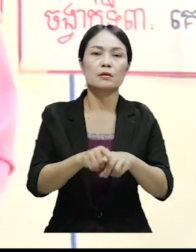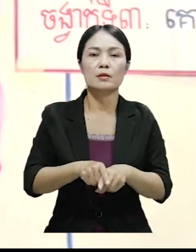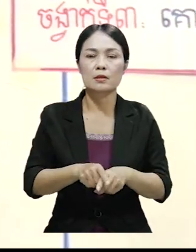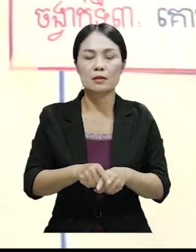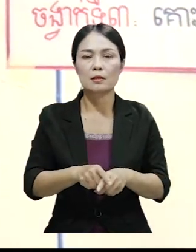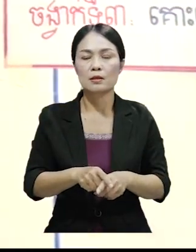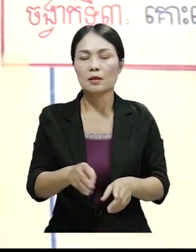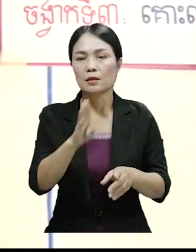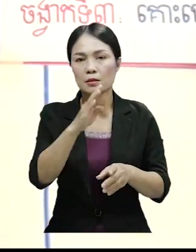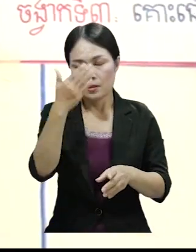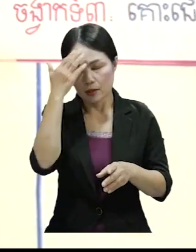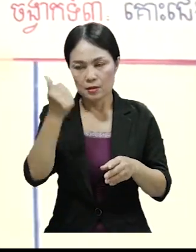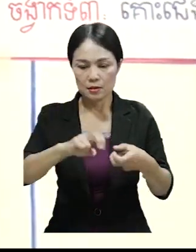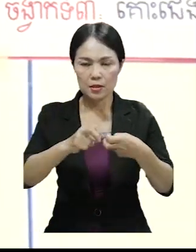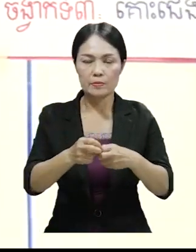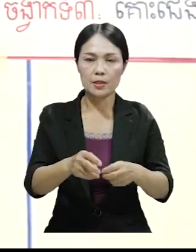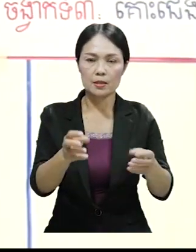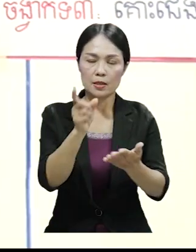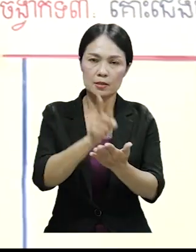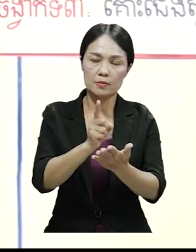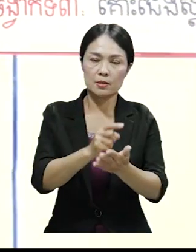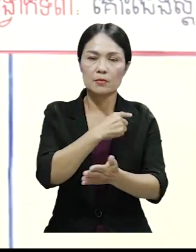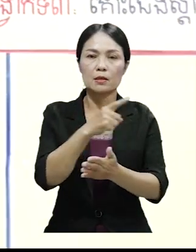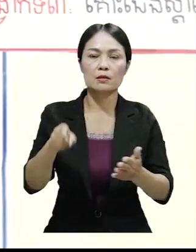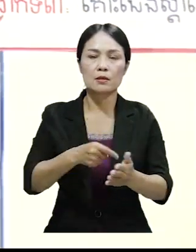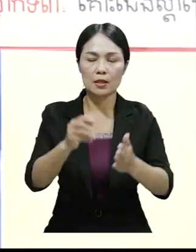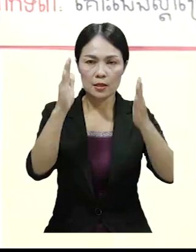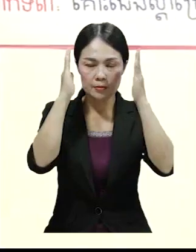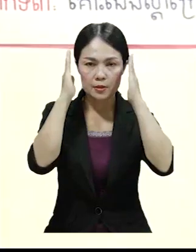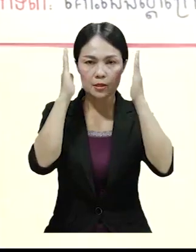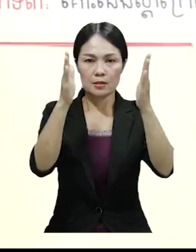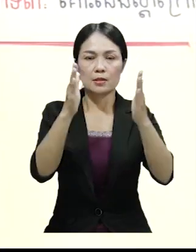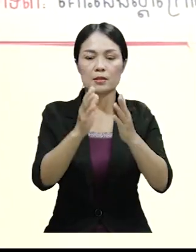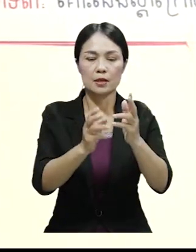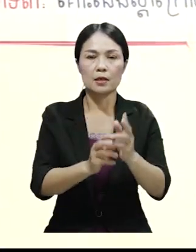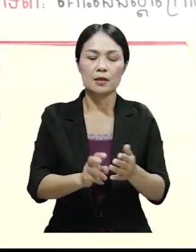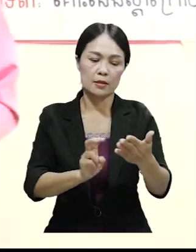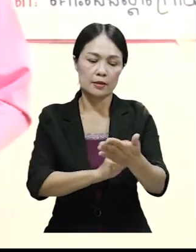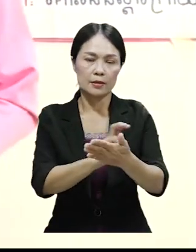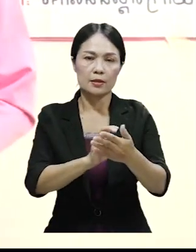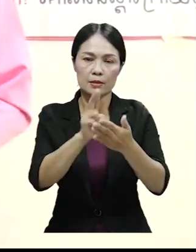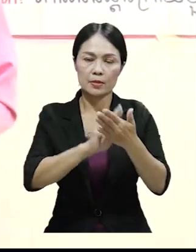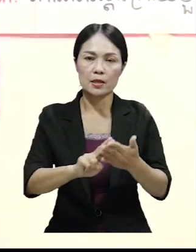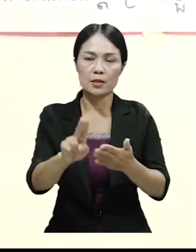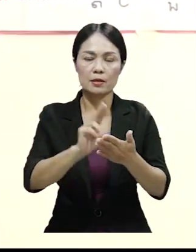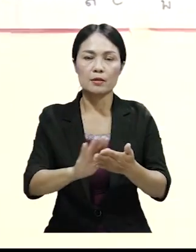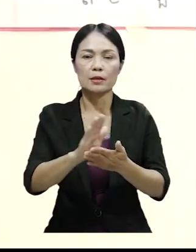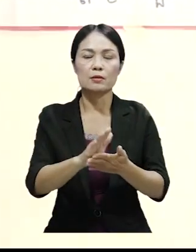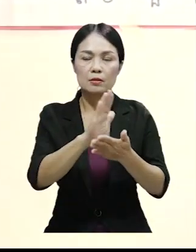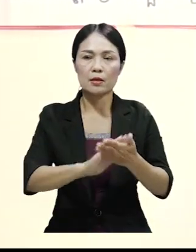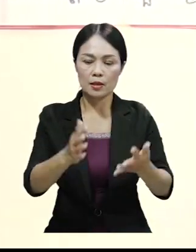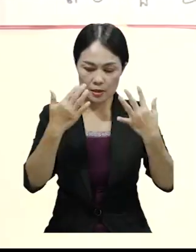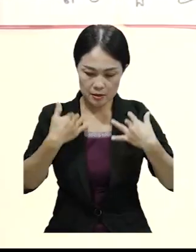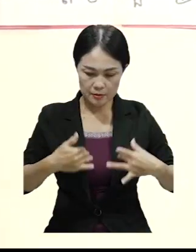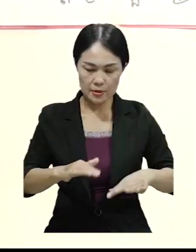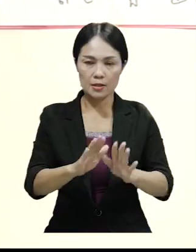ហើយកុំភ្លេចបញ្ហាដែលសំខាន់របស់យើងគឺការយកចិត្តទុកដាក់ក្នុងការថែរក្សាណាអនាម័យសម្អាត